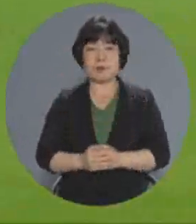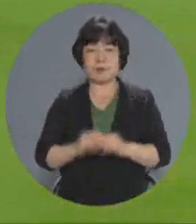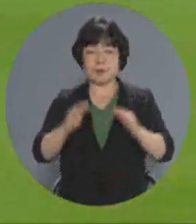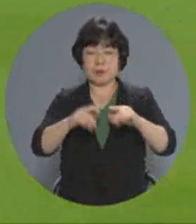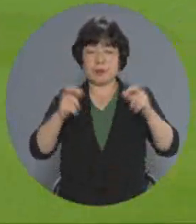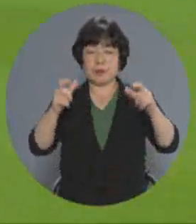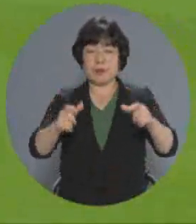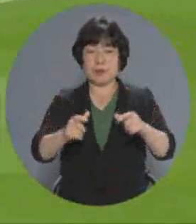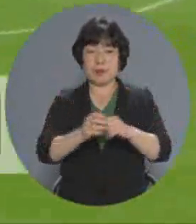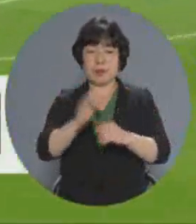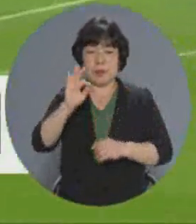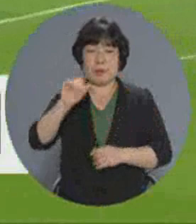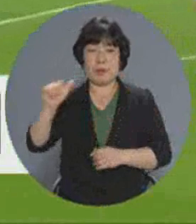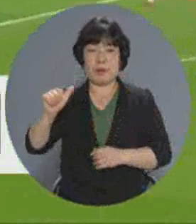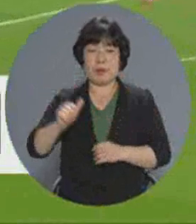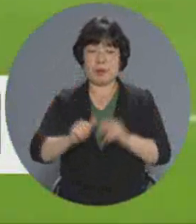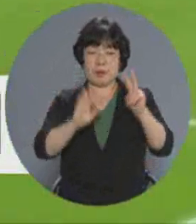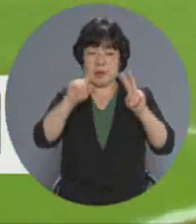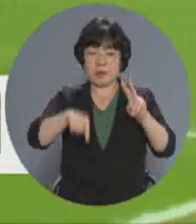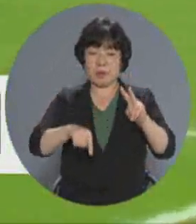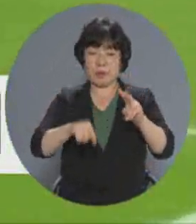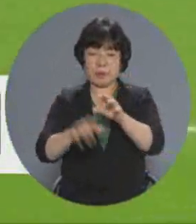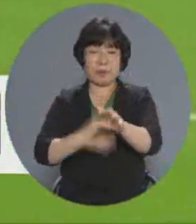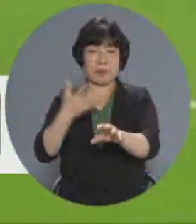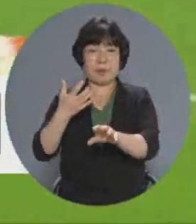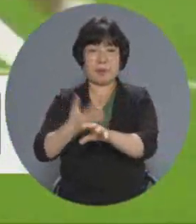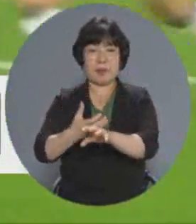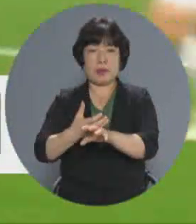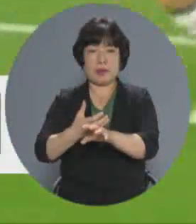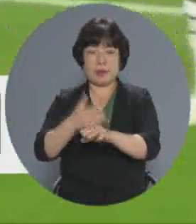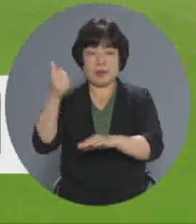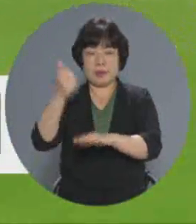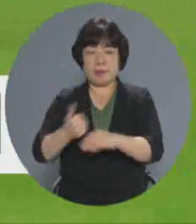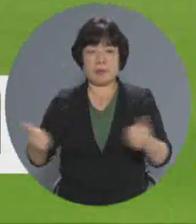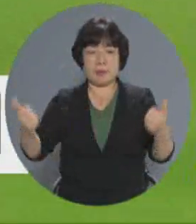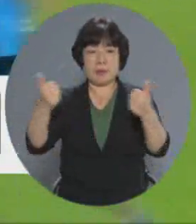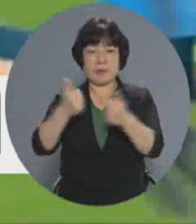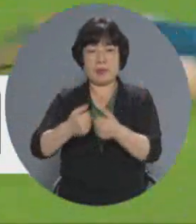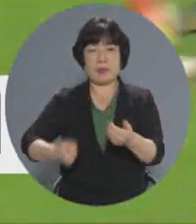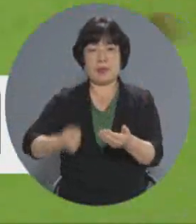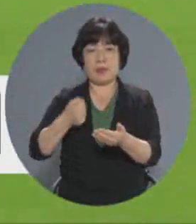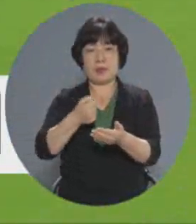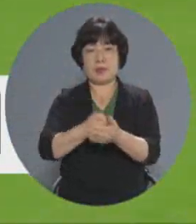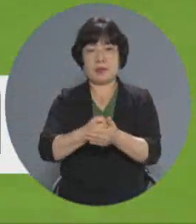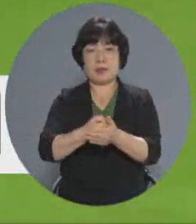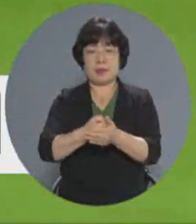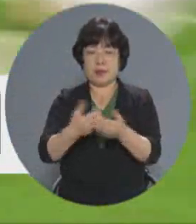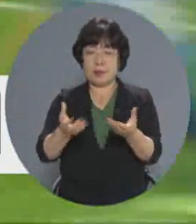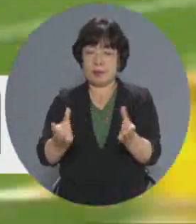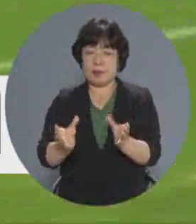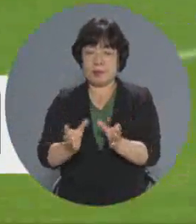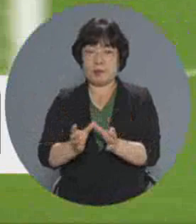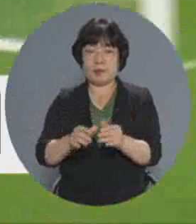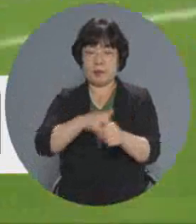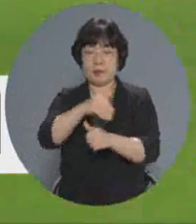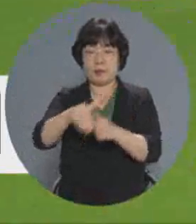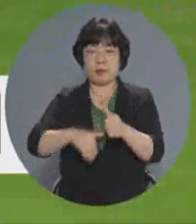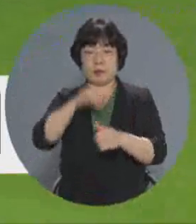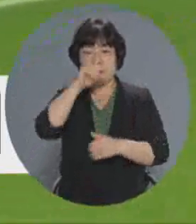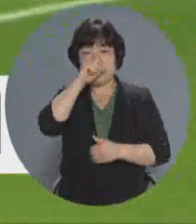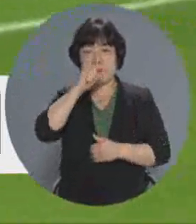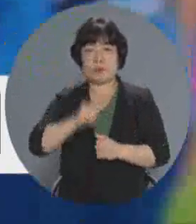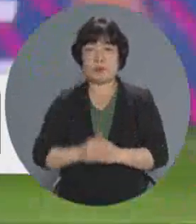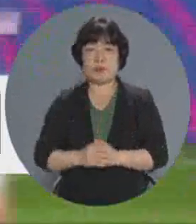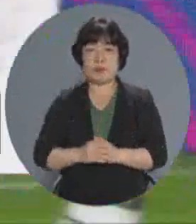전남은 올해 fa 컵에서 2부에 반란을 일으키며 결승 진출까지 흑경 지면서 친구 이미지가 상승세를 타고 있는 만큼